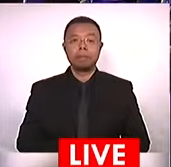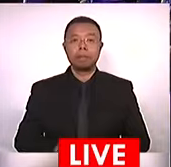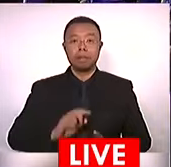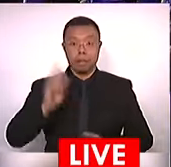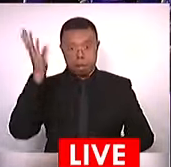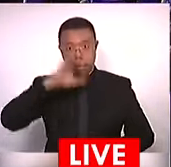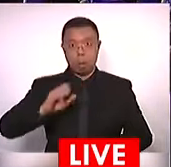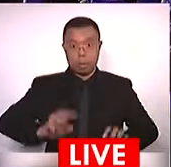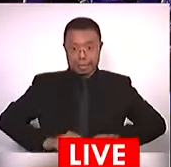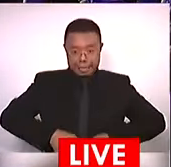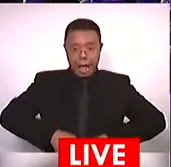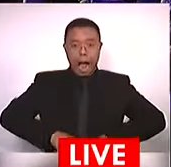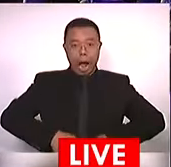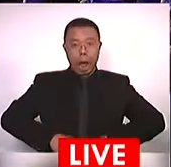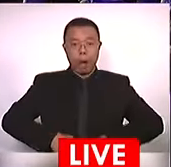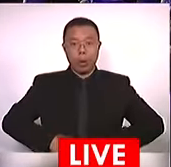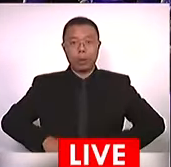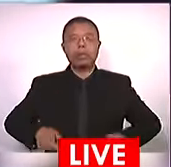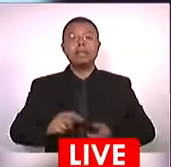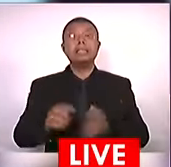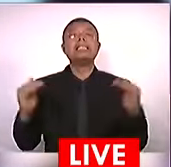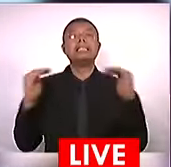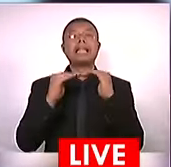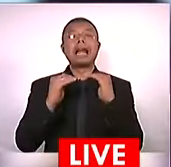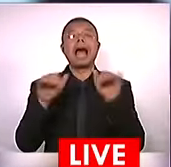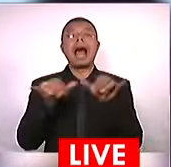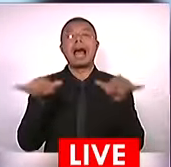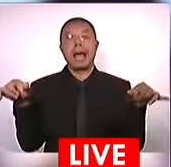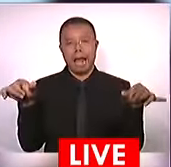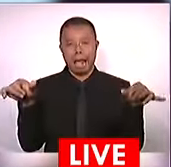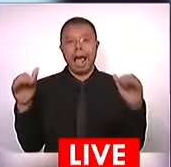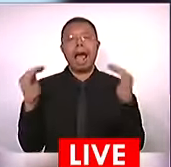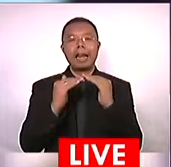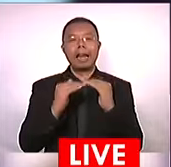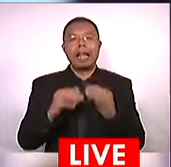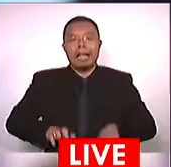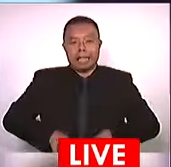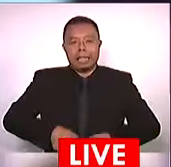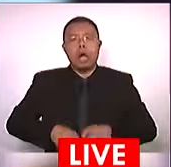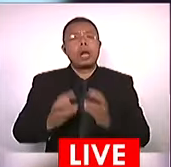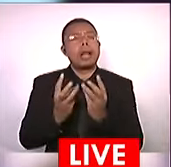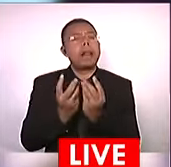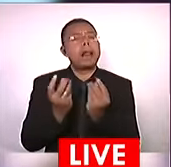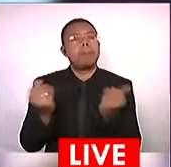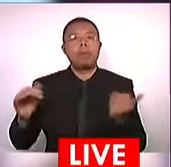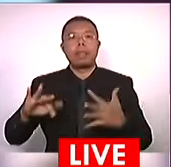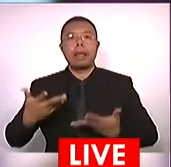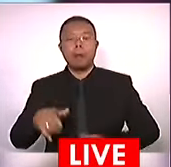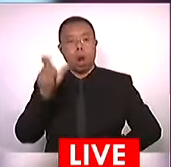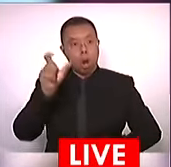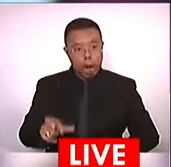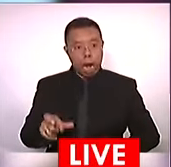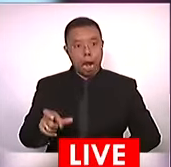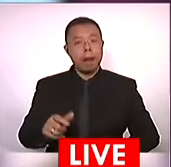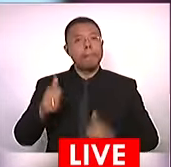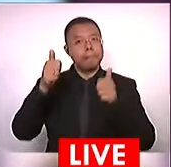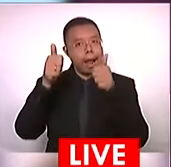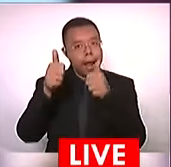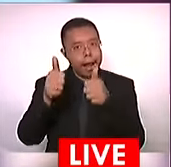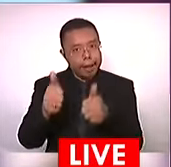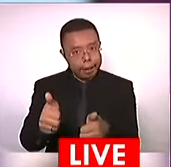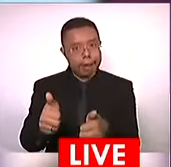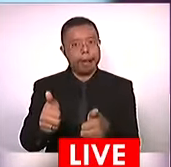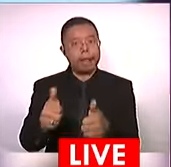sarung adalah simbol kesetaraan dan keadilan sarung itu lembut tapi di tangan orang yang